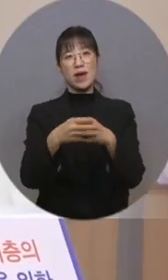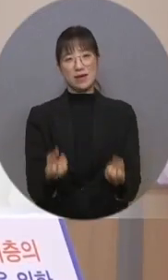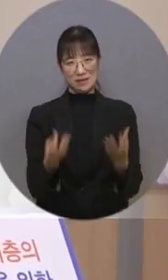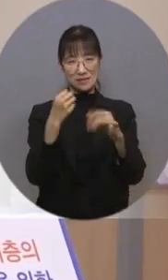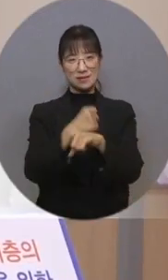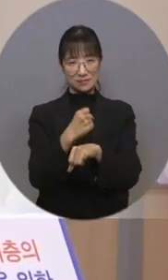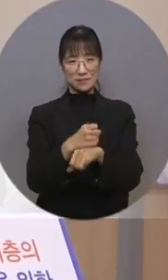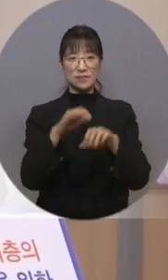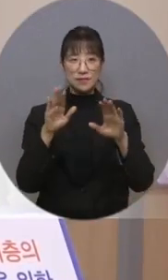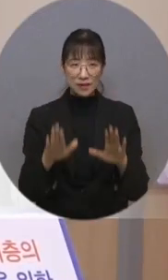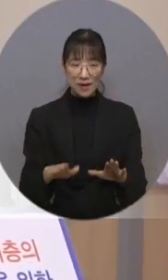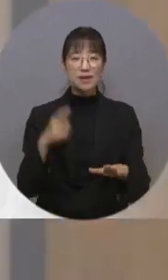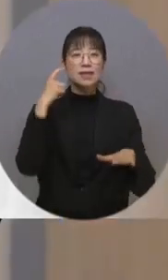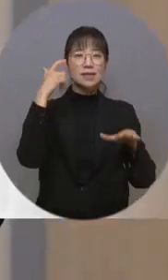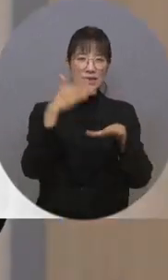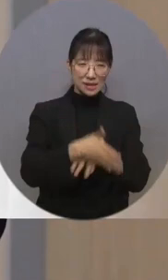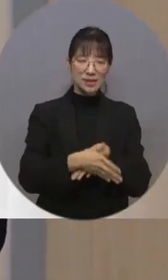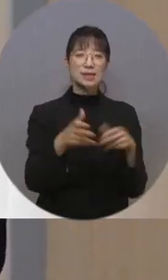이날 행사에는